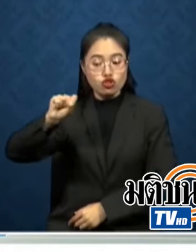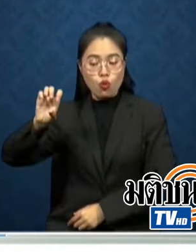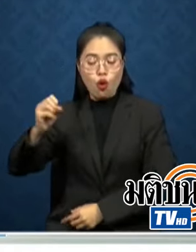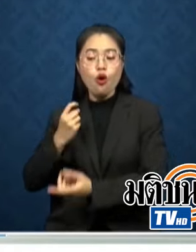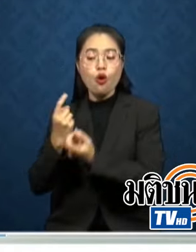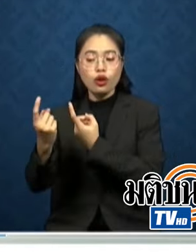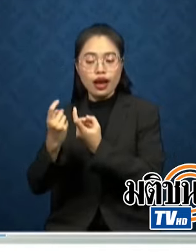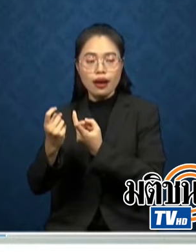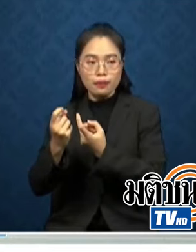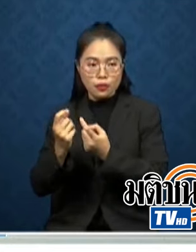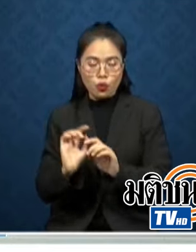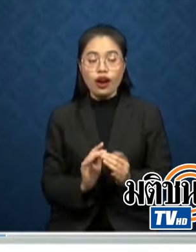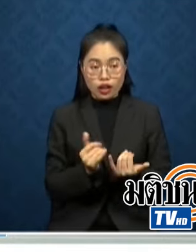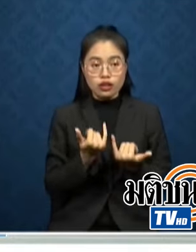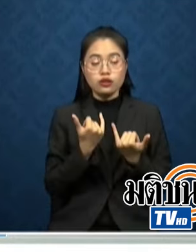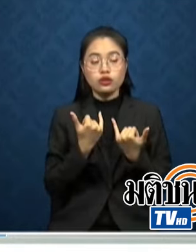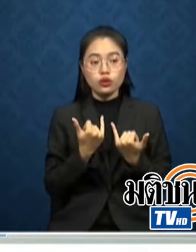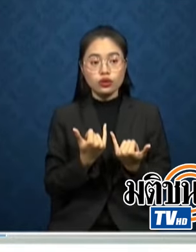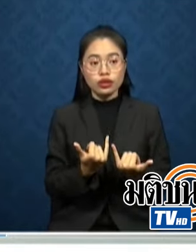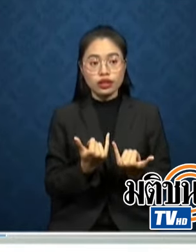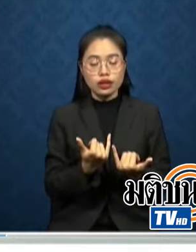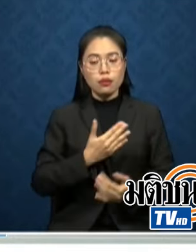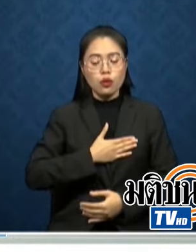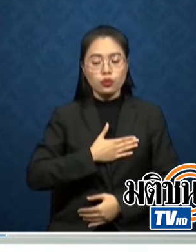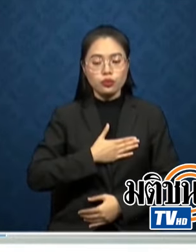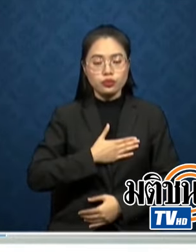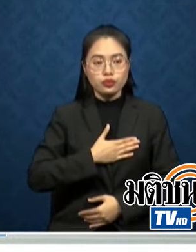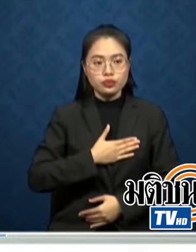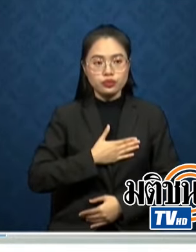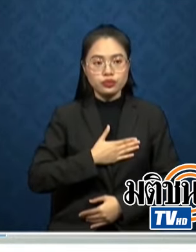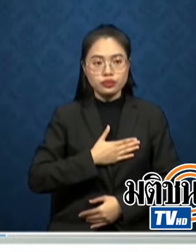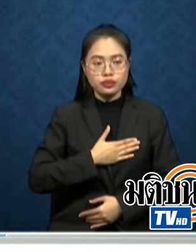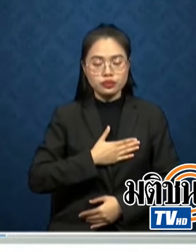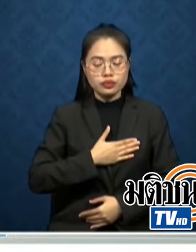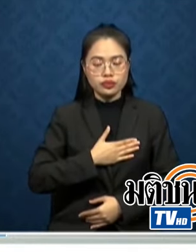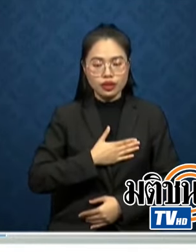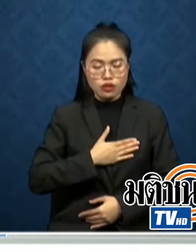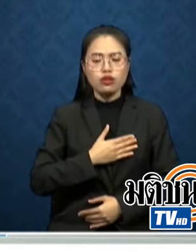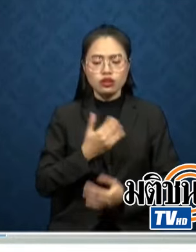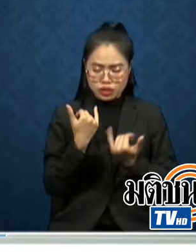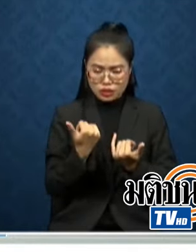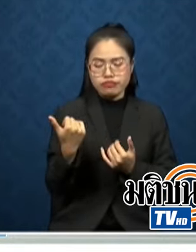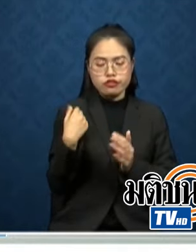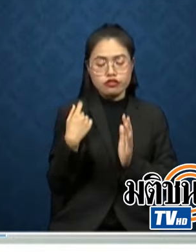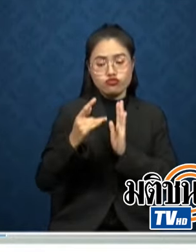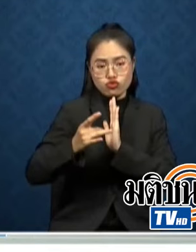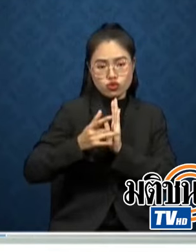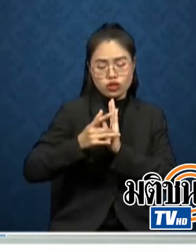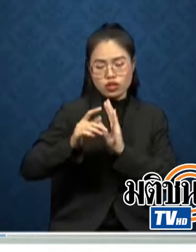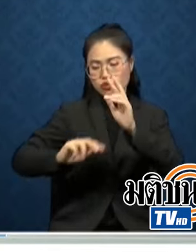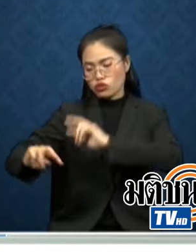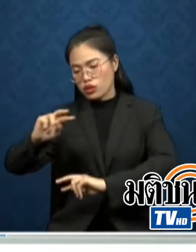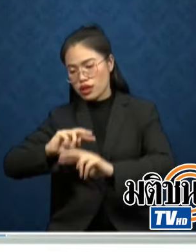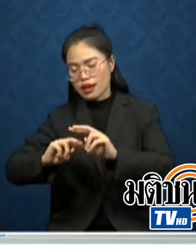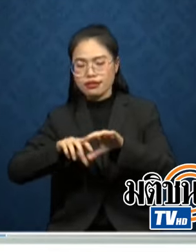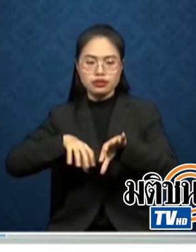ว่าปัจจุบันนี้เนี่ยผมเชื่อว่าเรามีการใช้เทคโนโลยีในการที่จะบริหารราชการนะ